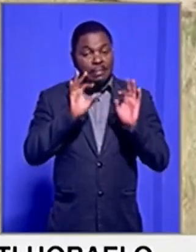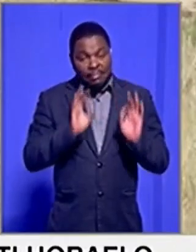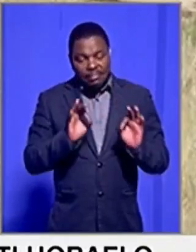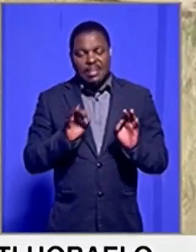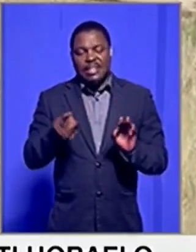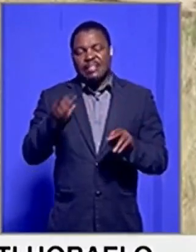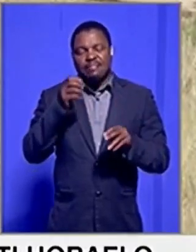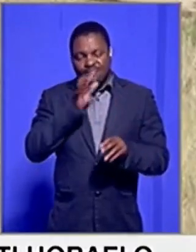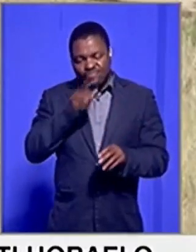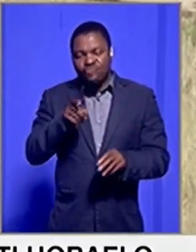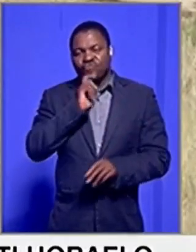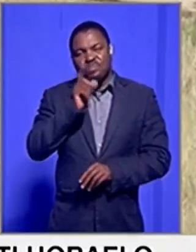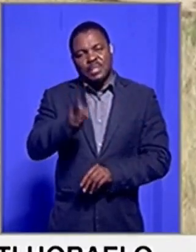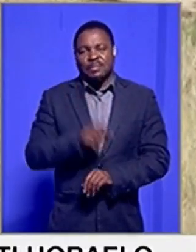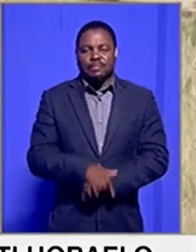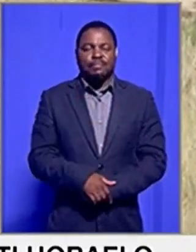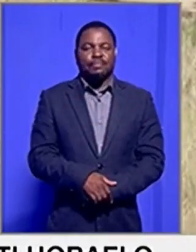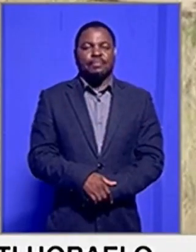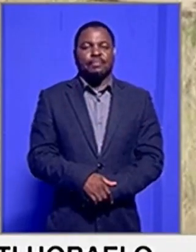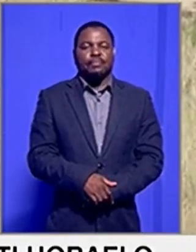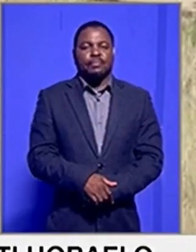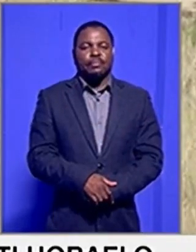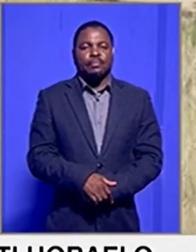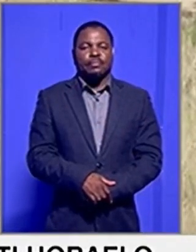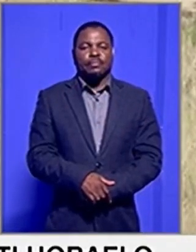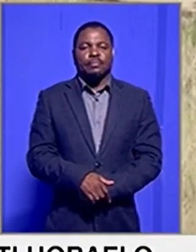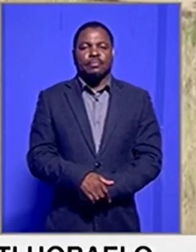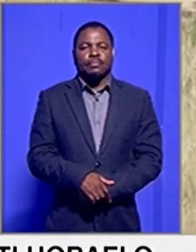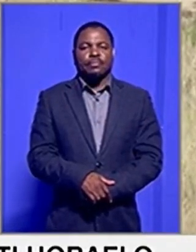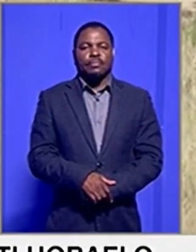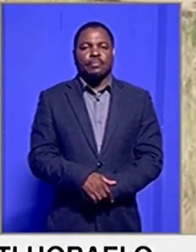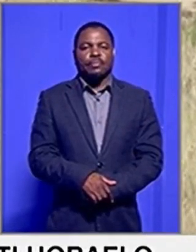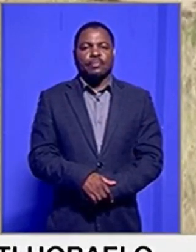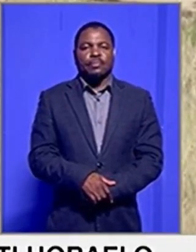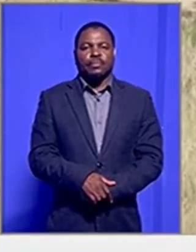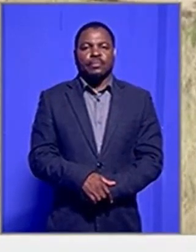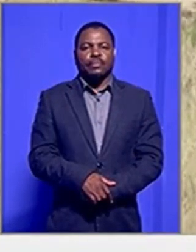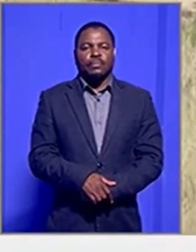Sentle English, SABC News, Magogong, gaufi le Taung.